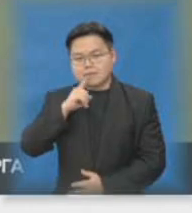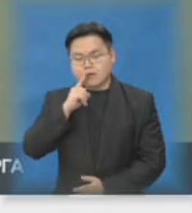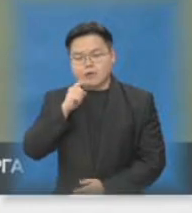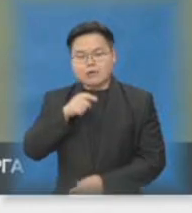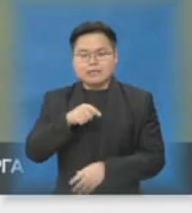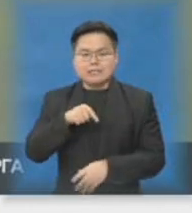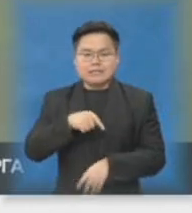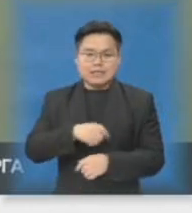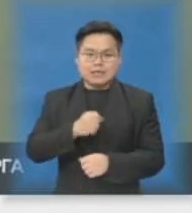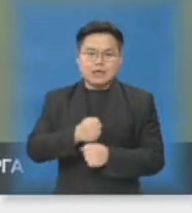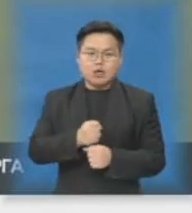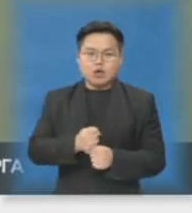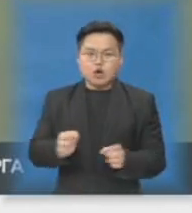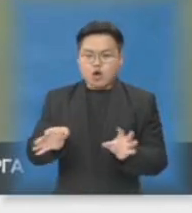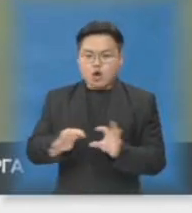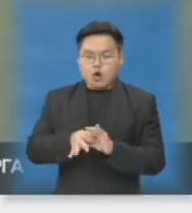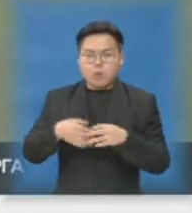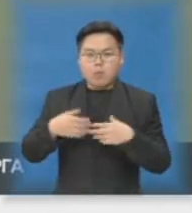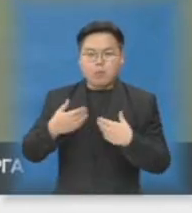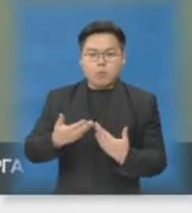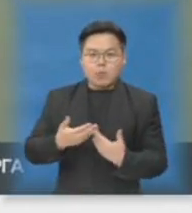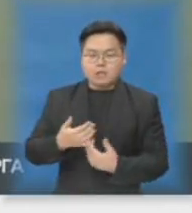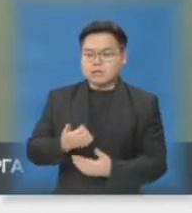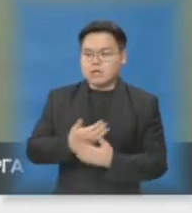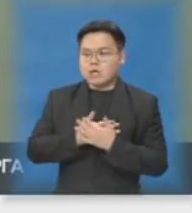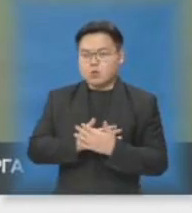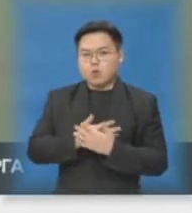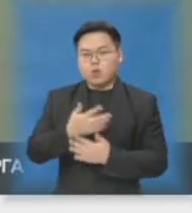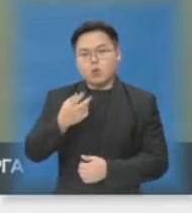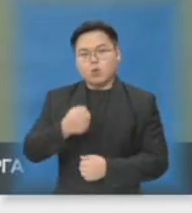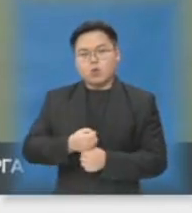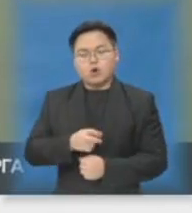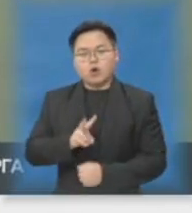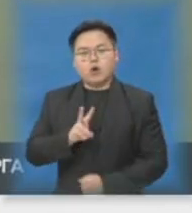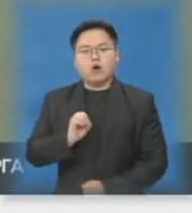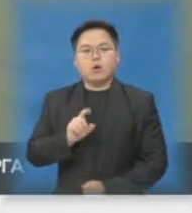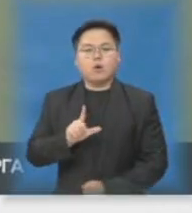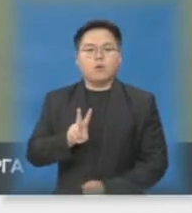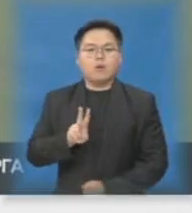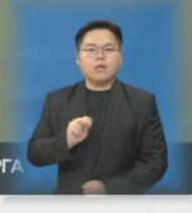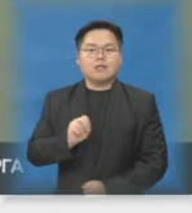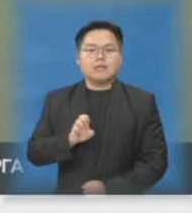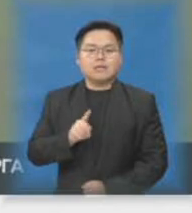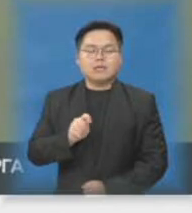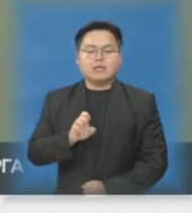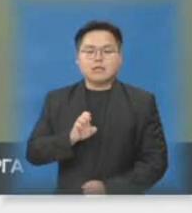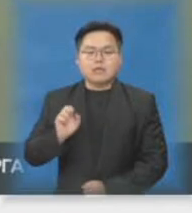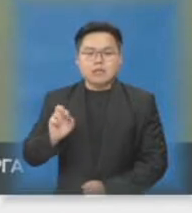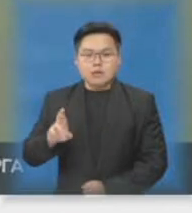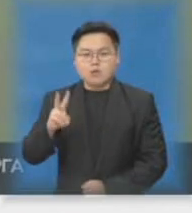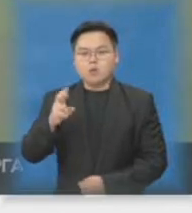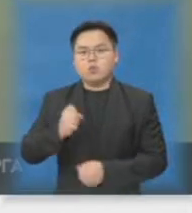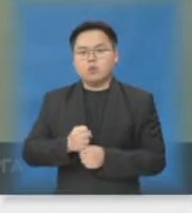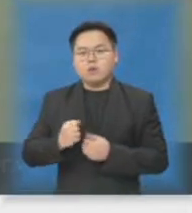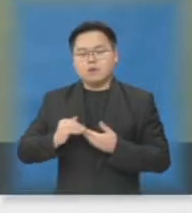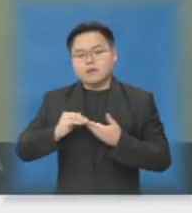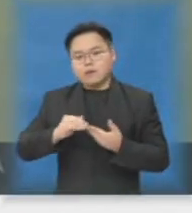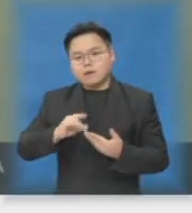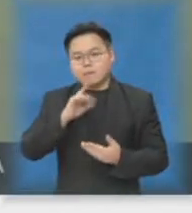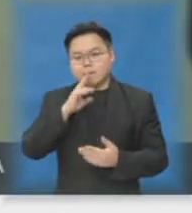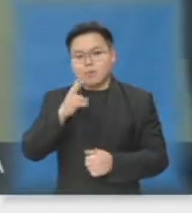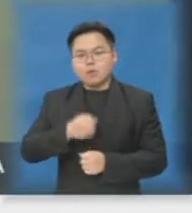зуучлах, сайн дурын ажлыг сурталчлах, сайн дурын волонтерийн ажлыг бас сурталчлах юм өдөрлөг арга хэмжээ зохион байгуулагдаж